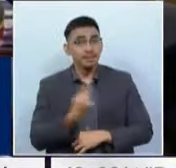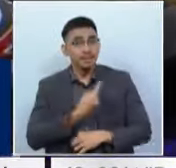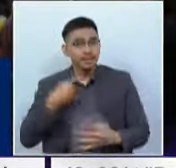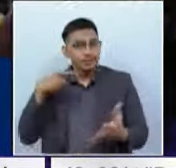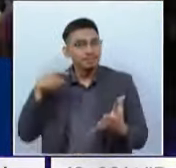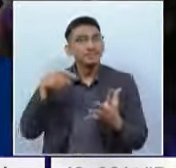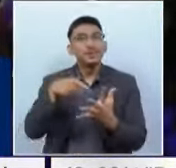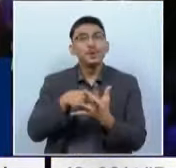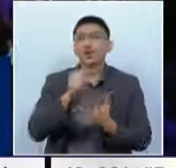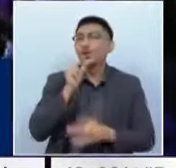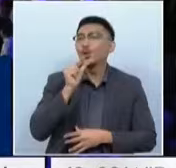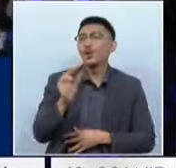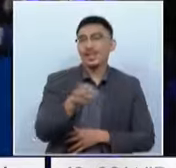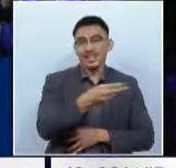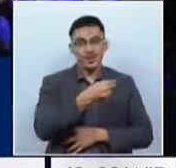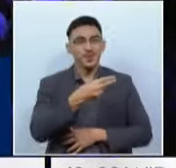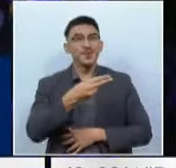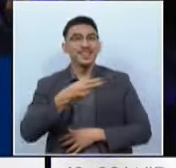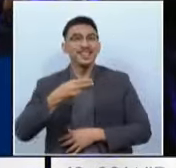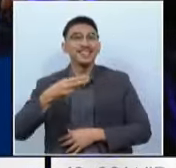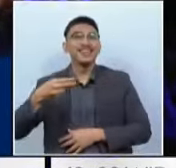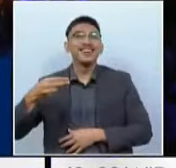memilih untuk